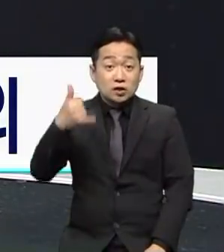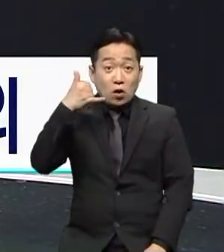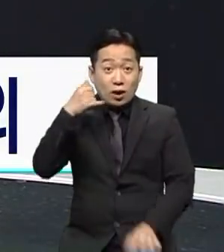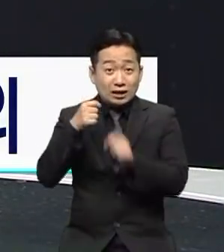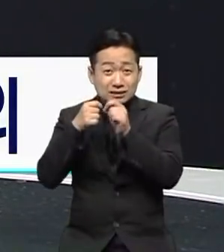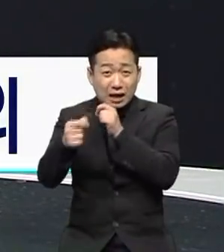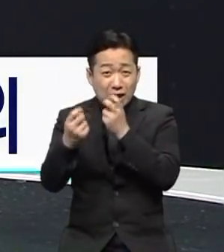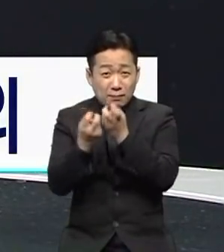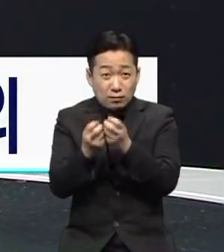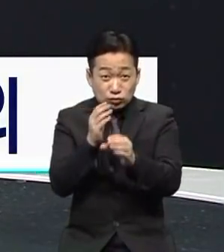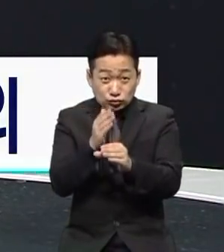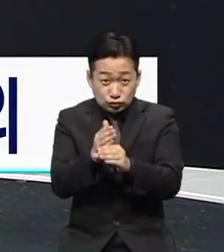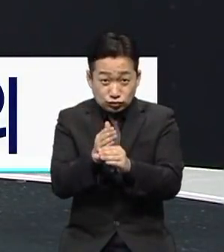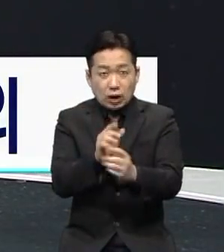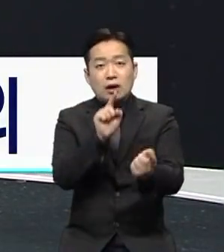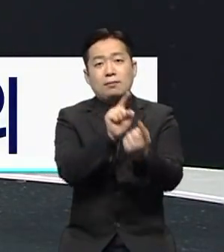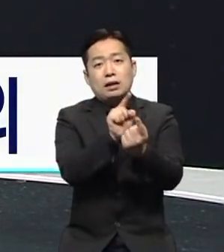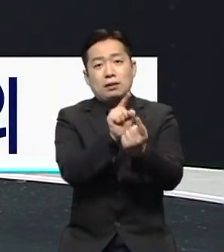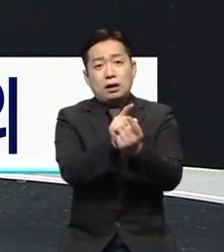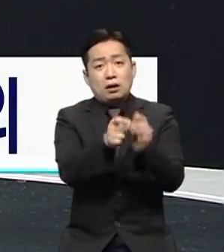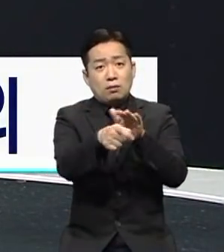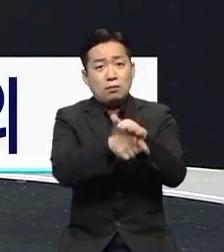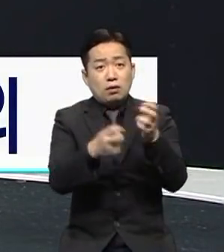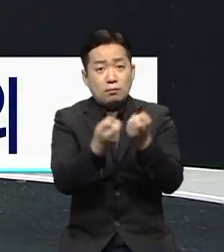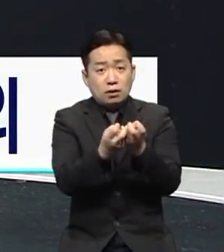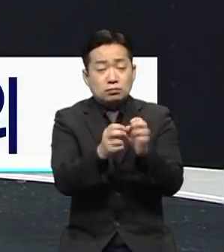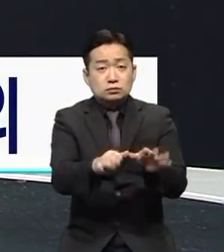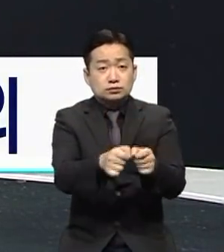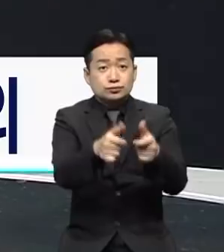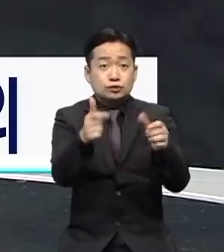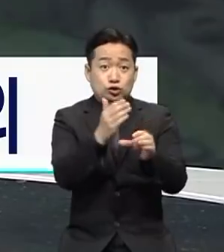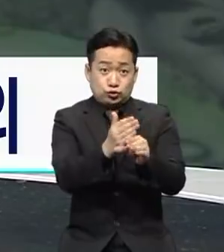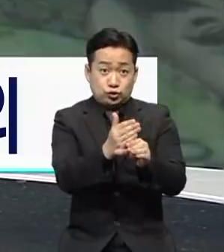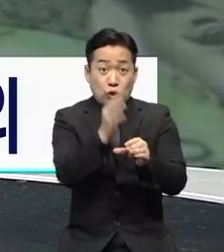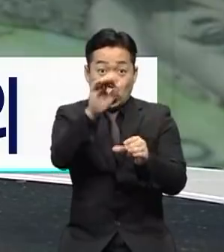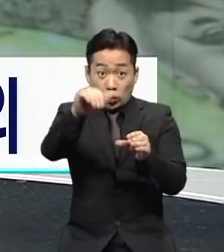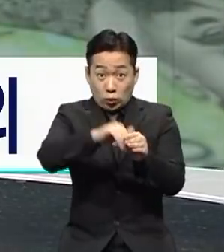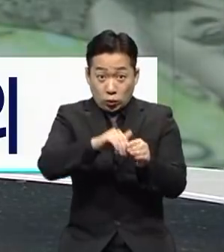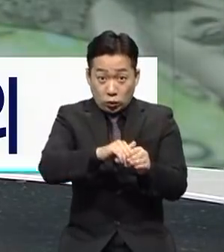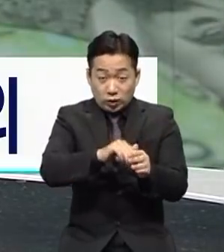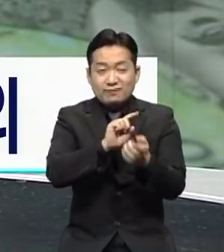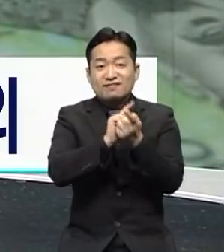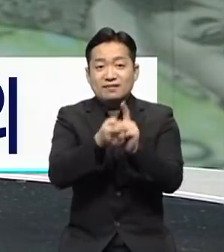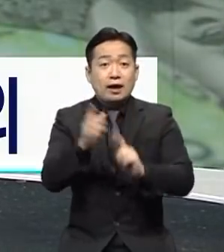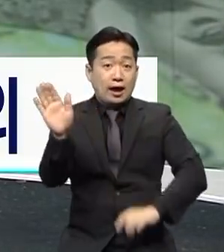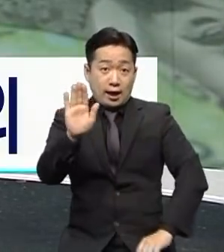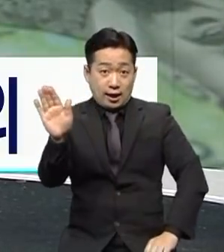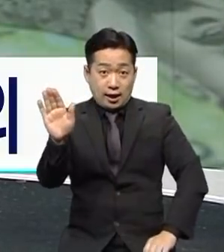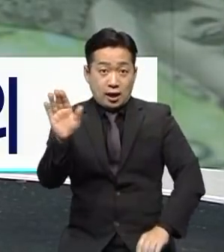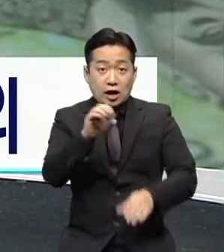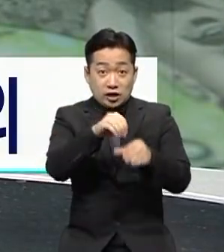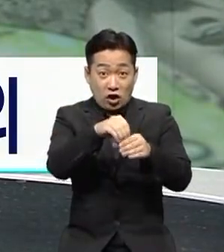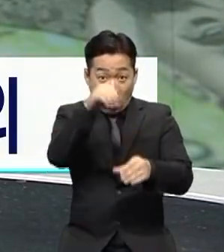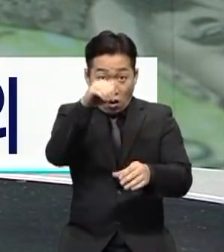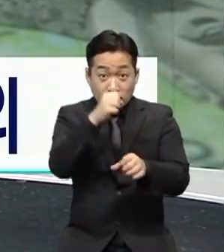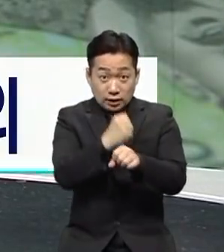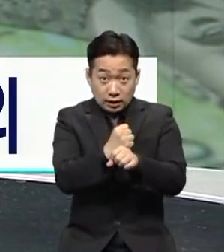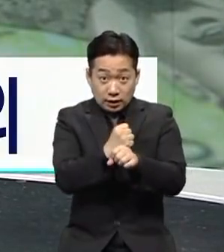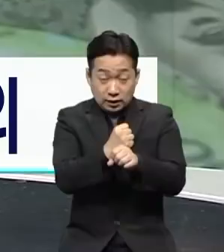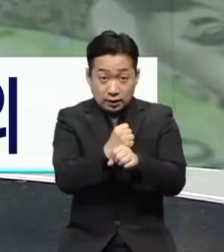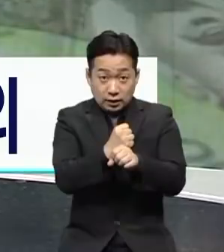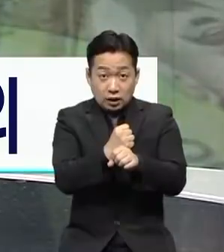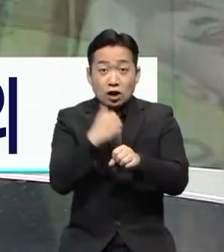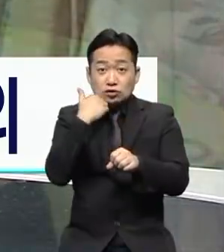보이스피싱 사기 수법 가운데 대면 편취 방식이 크게 들고 있습니다. 돈을 계좌로 보내라고 하는 대신에 현금을 직접